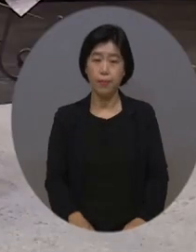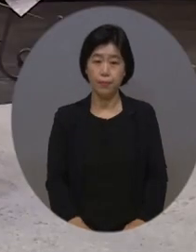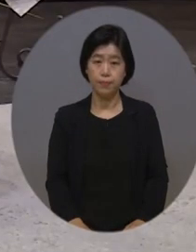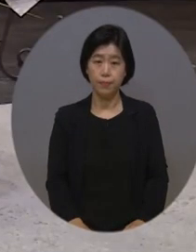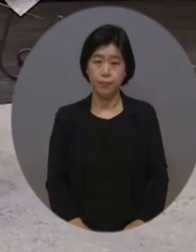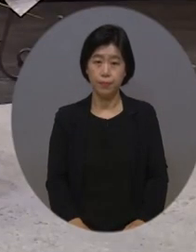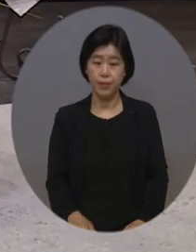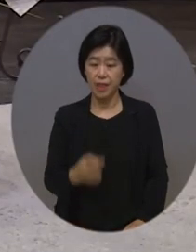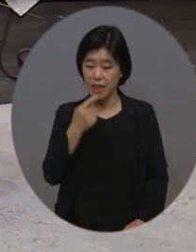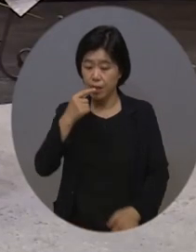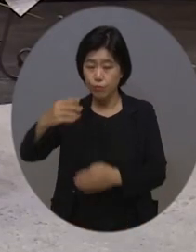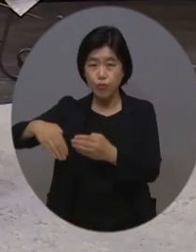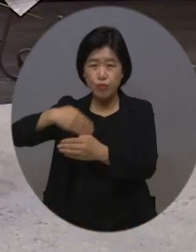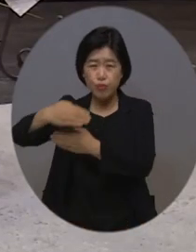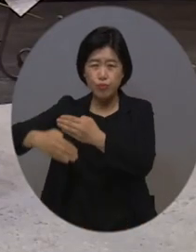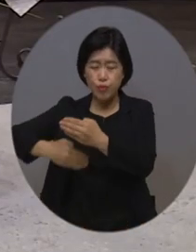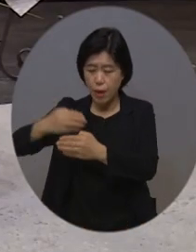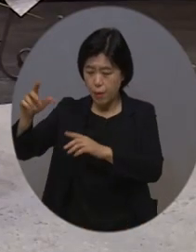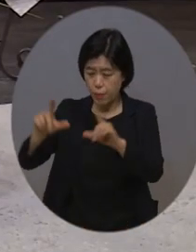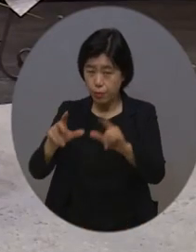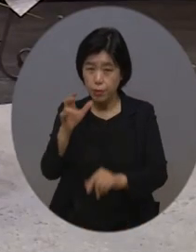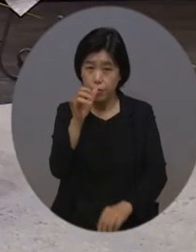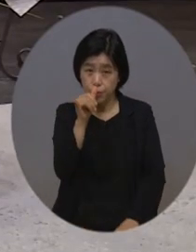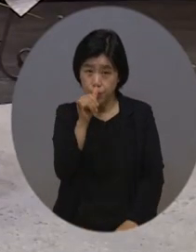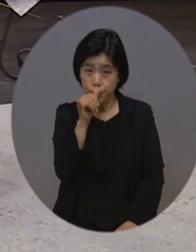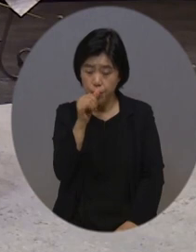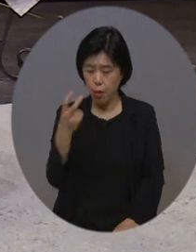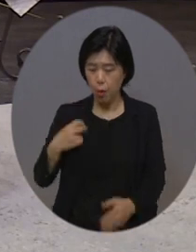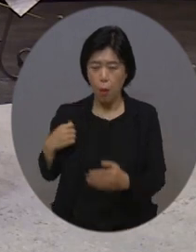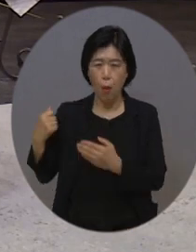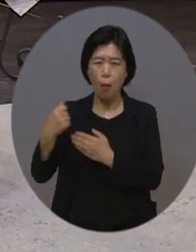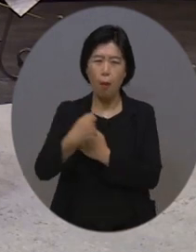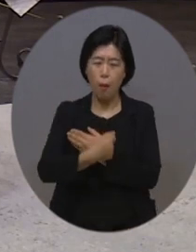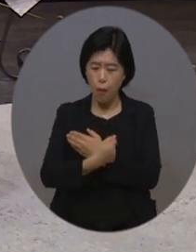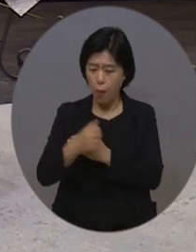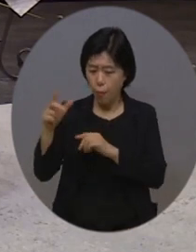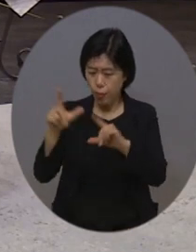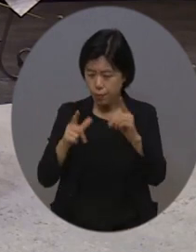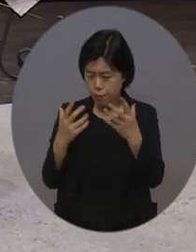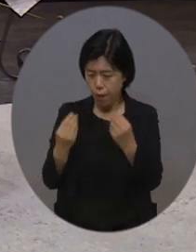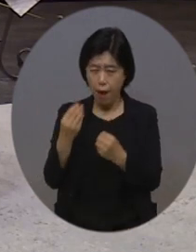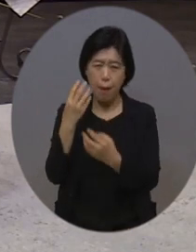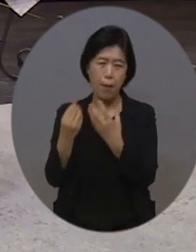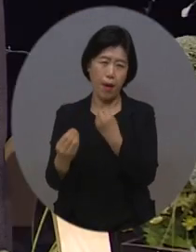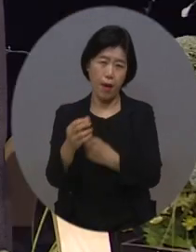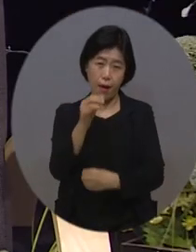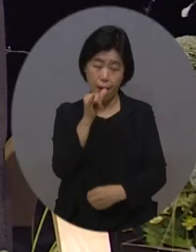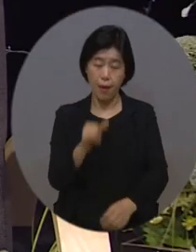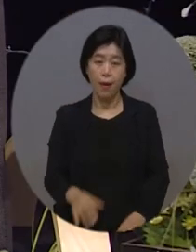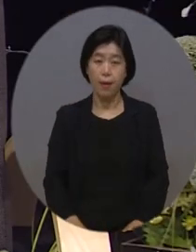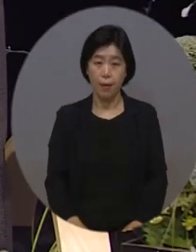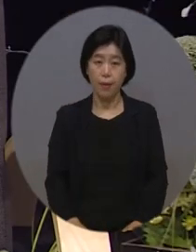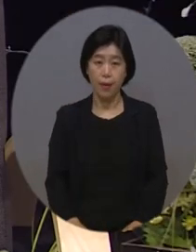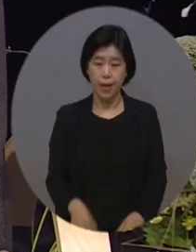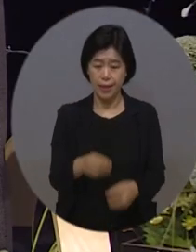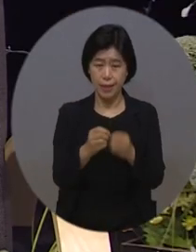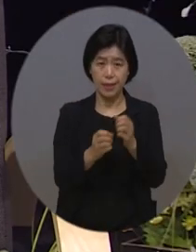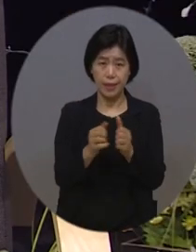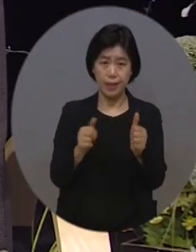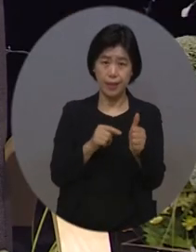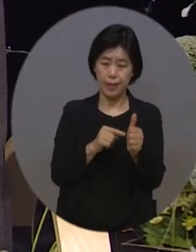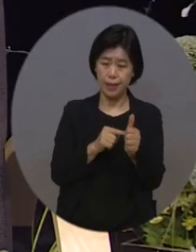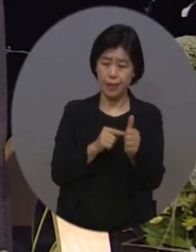붕대를 감아 상흔의 길이를 조절하고 옷으로 덮은 심표 자리도 보입니다. 시인이 그들의